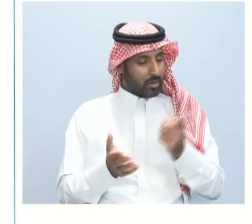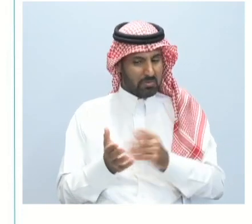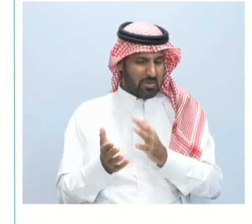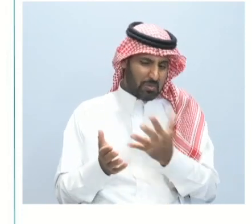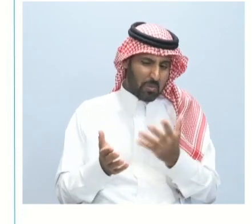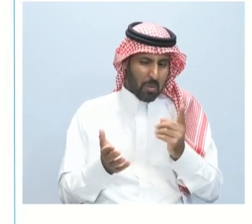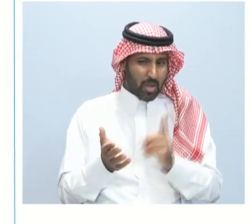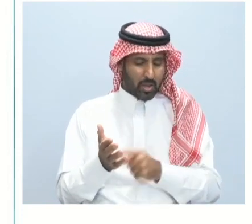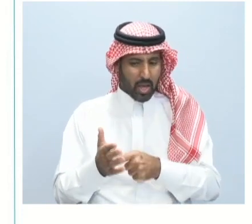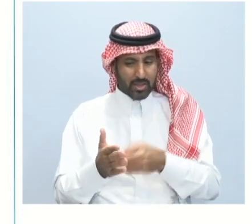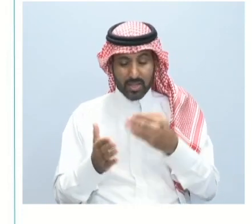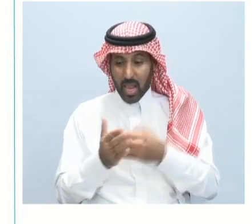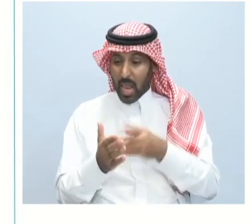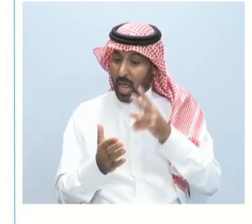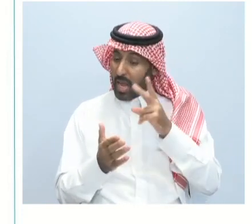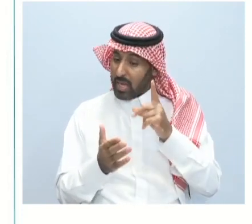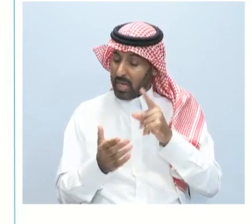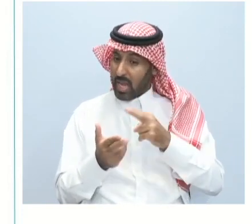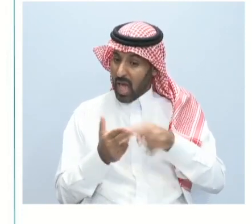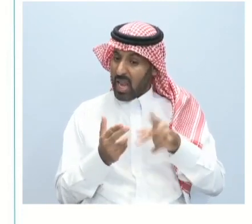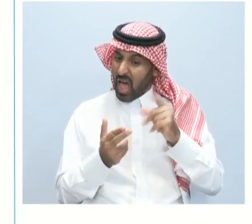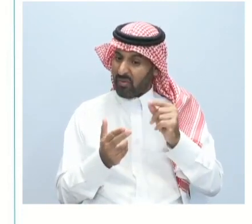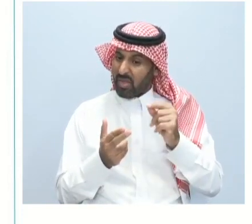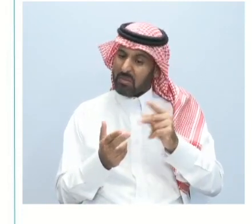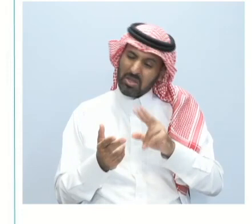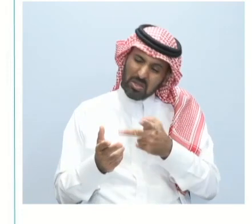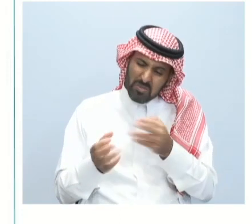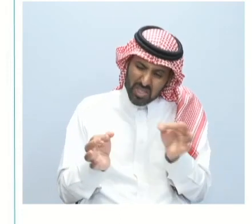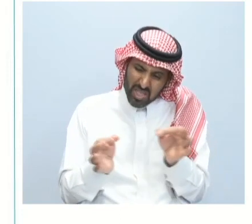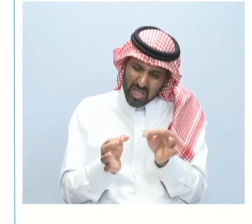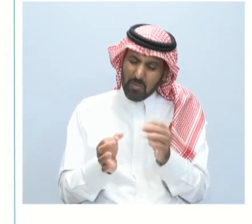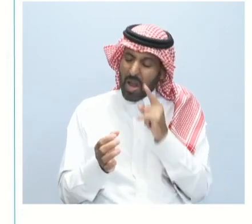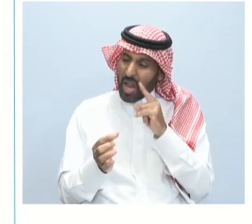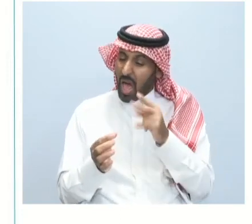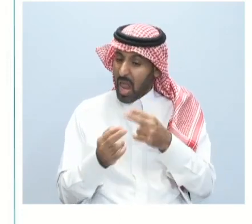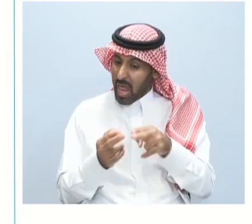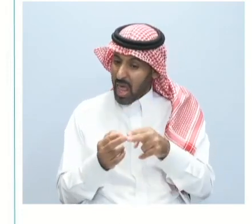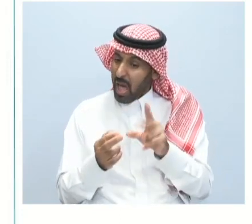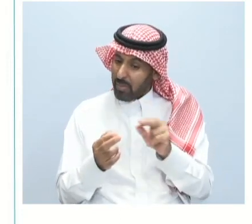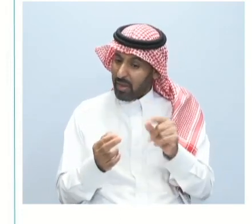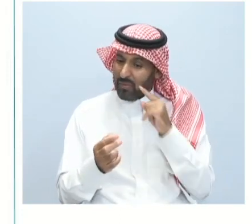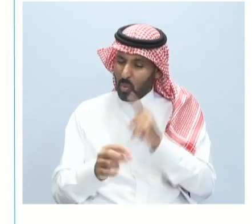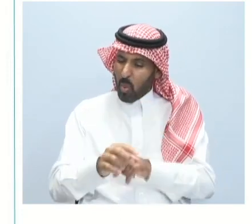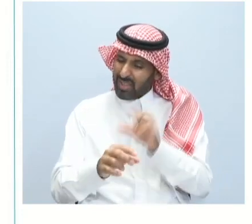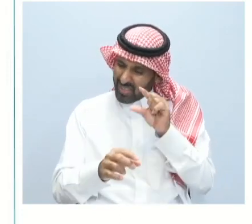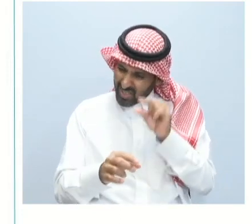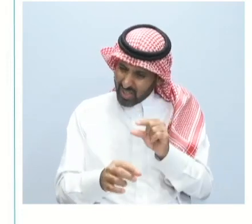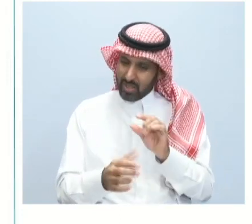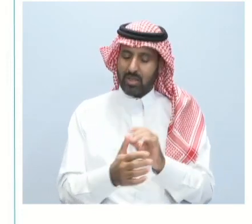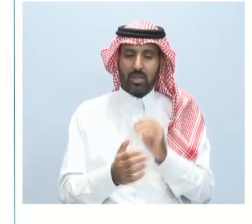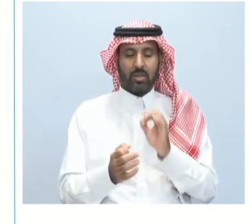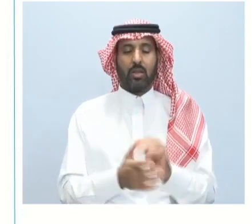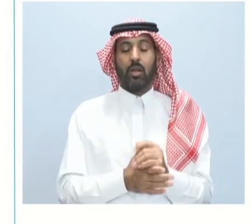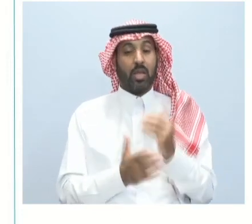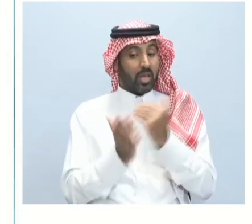الحل الامثل ولكنها تقدم حلولا قريبه من الحل الامثل وفي وقت قصير جدا خطوات